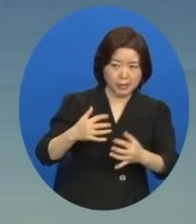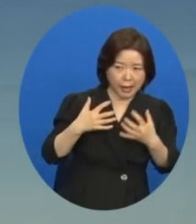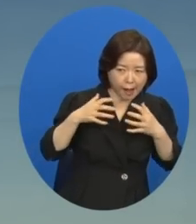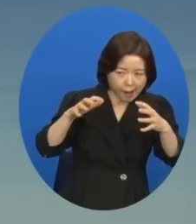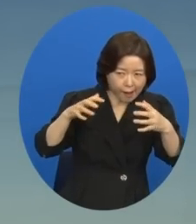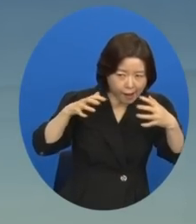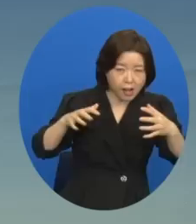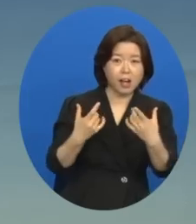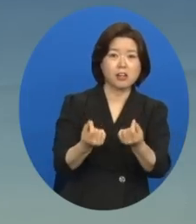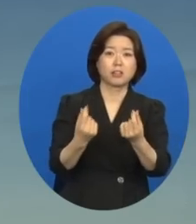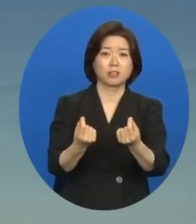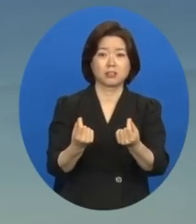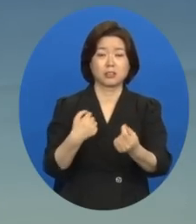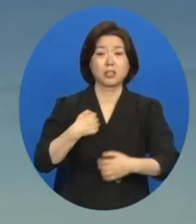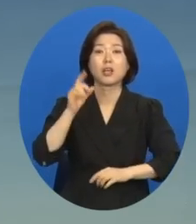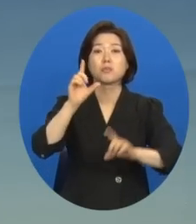것처럼